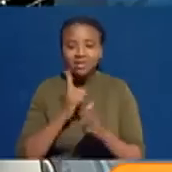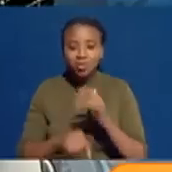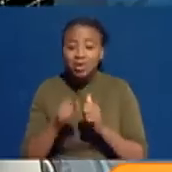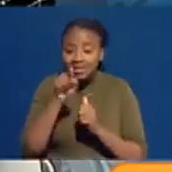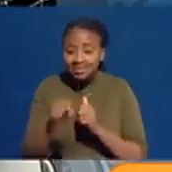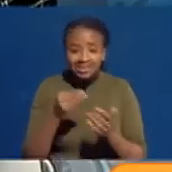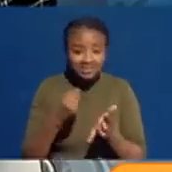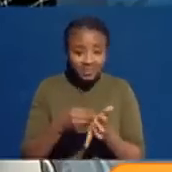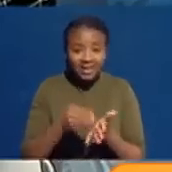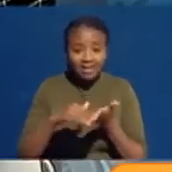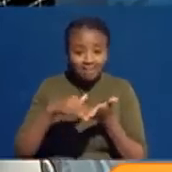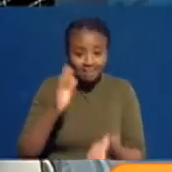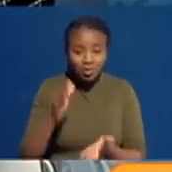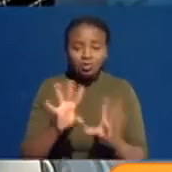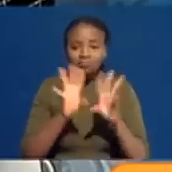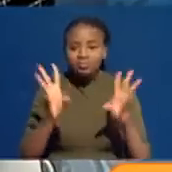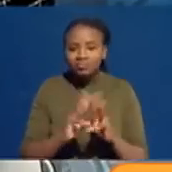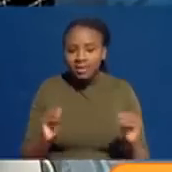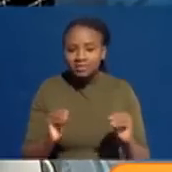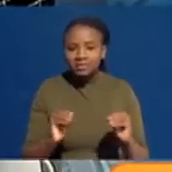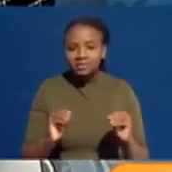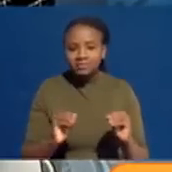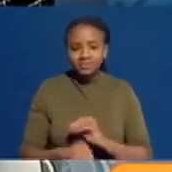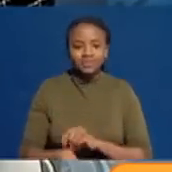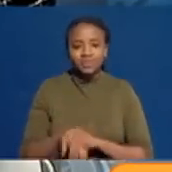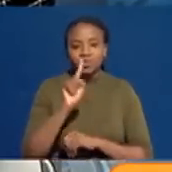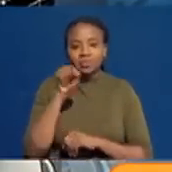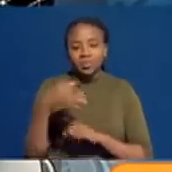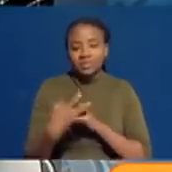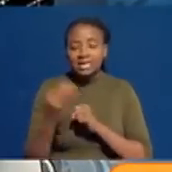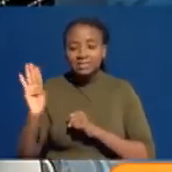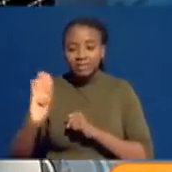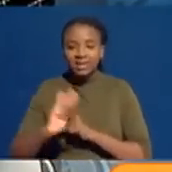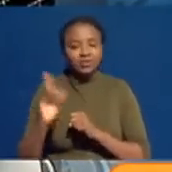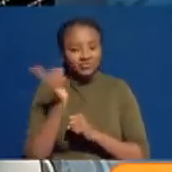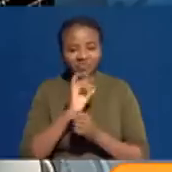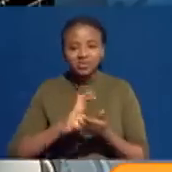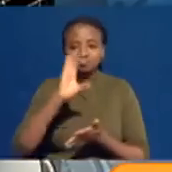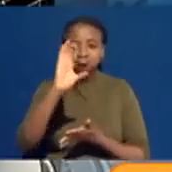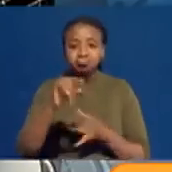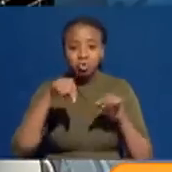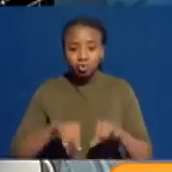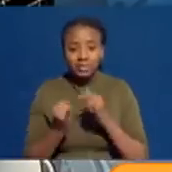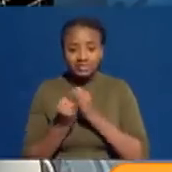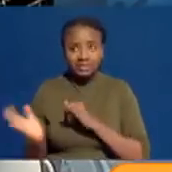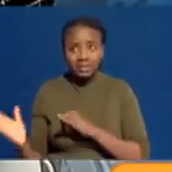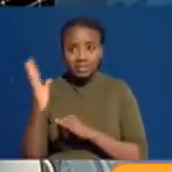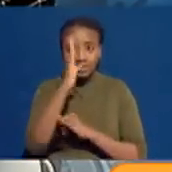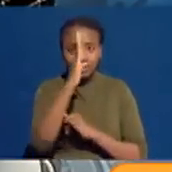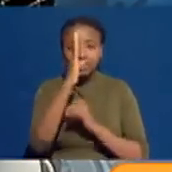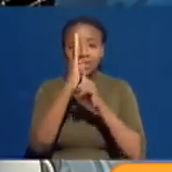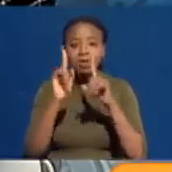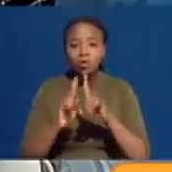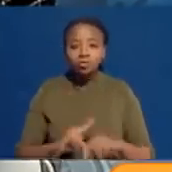pesa zaidi ya shilingi bilioni 1.8 zimetolewa kwa Wakenya kufikia Jumamosi saa 6 mchana, huku shilingi